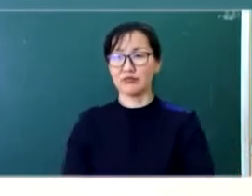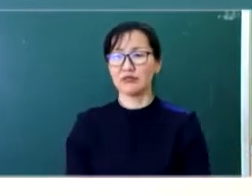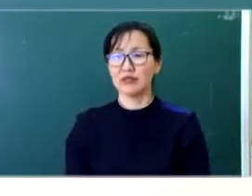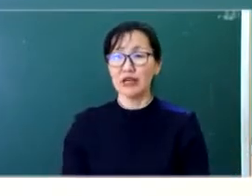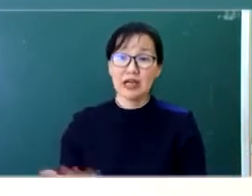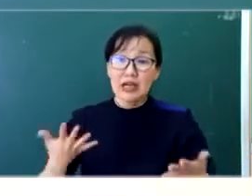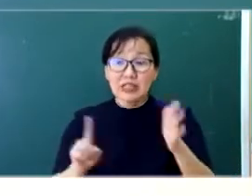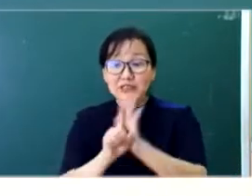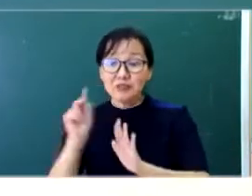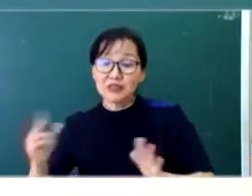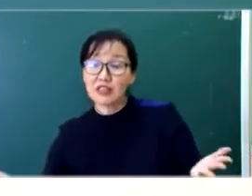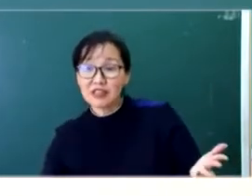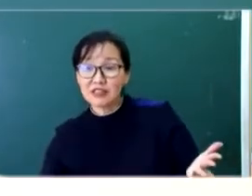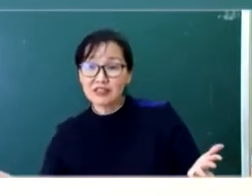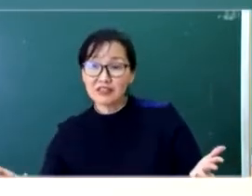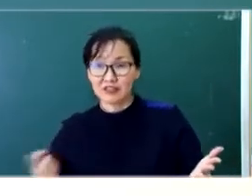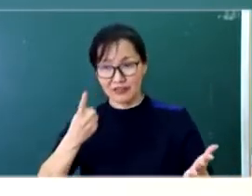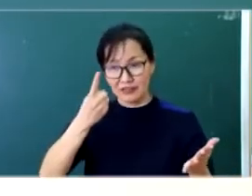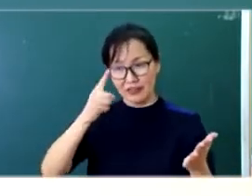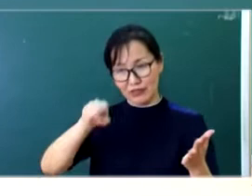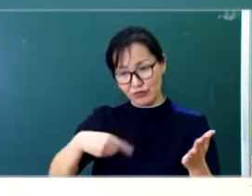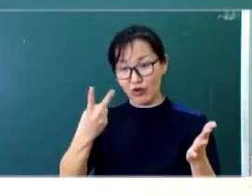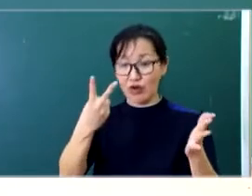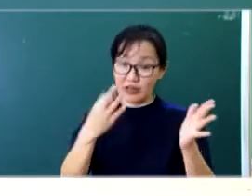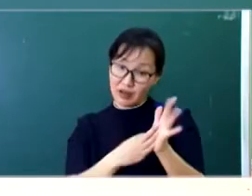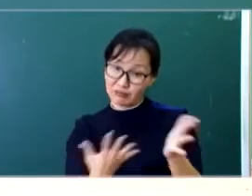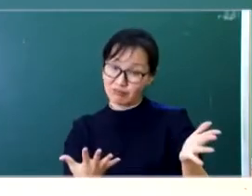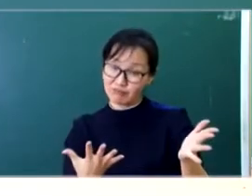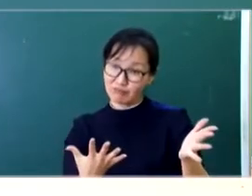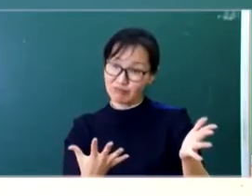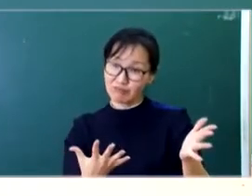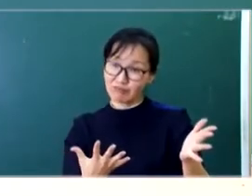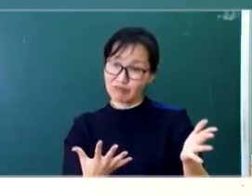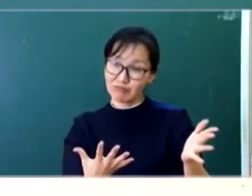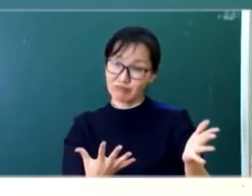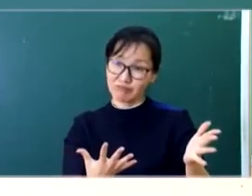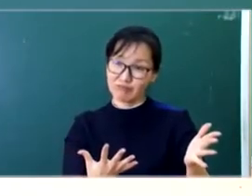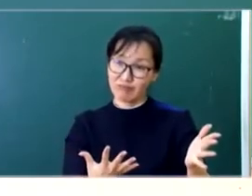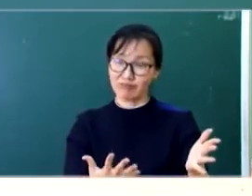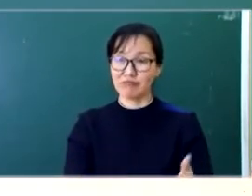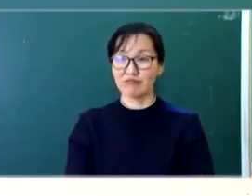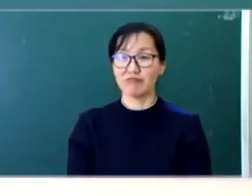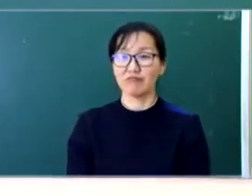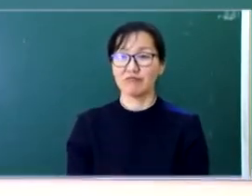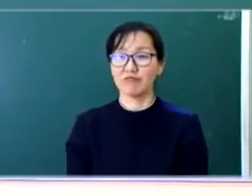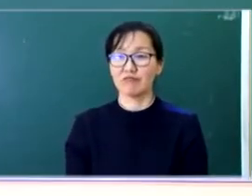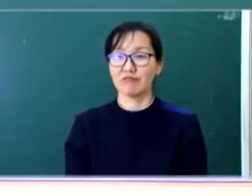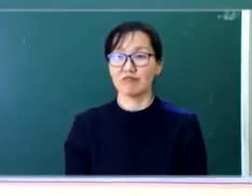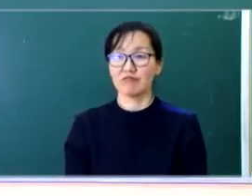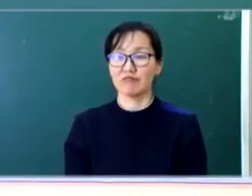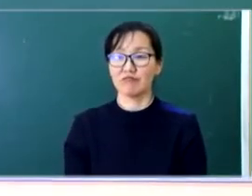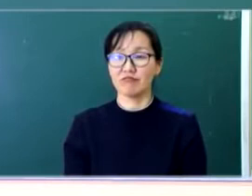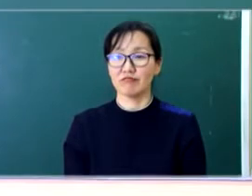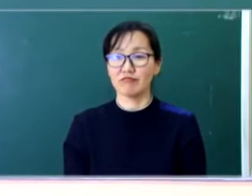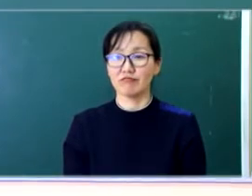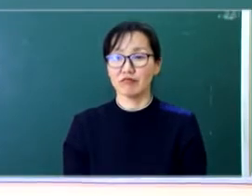1/10.3-аас бага учраас 10.1, 1/10.1, 1/10.2, 1/10.3 гэхээр энэ хоёрын хооронд байх нэ. Тэгэхээр